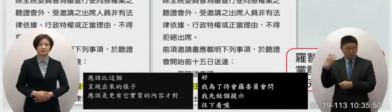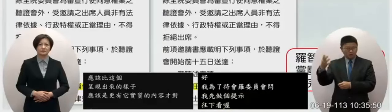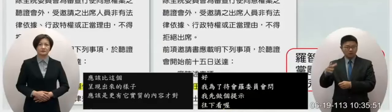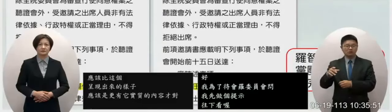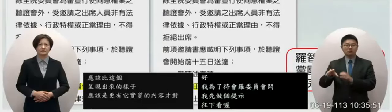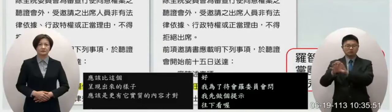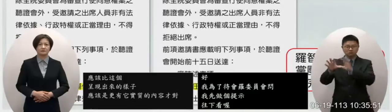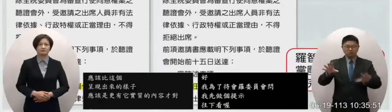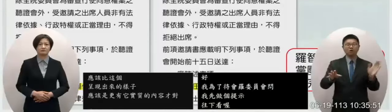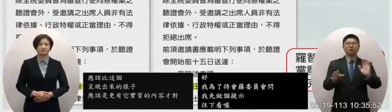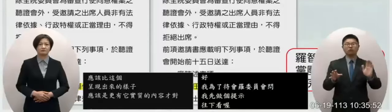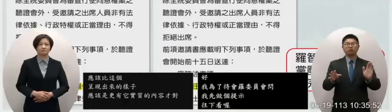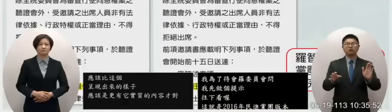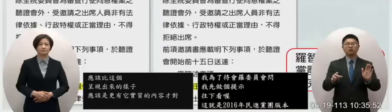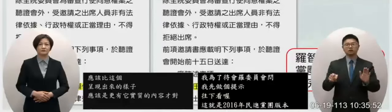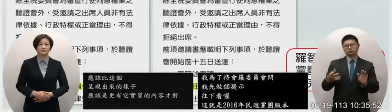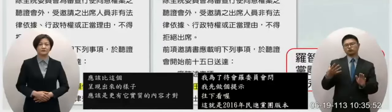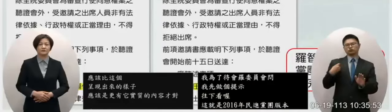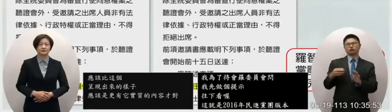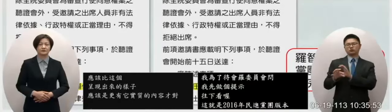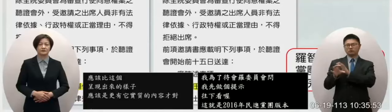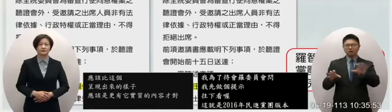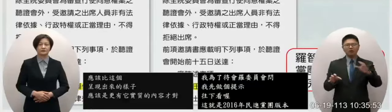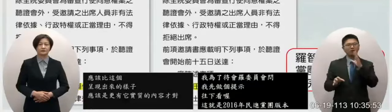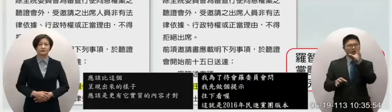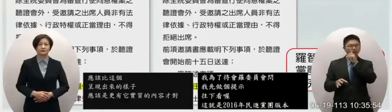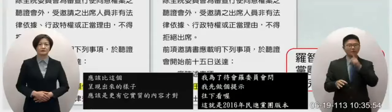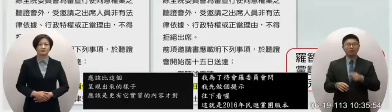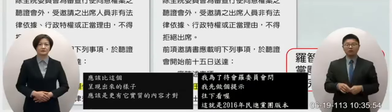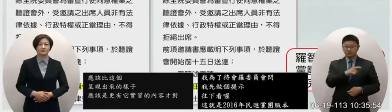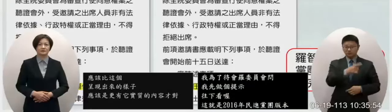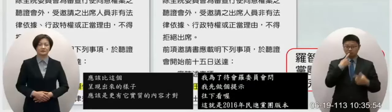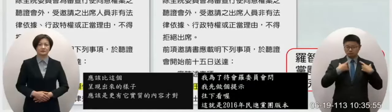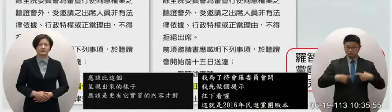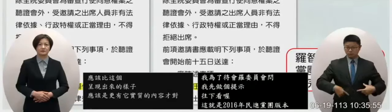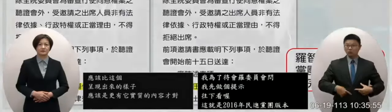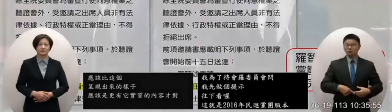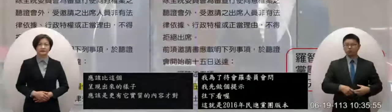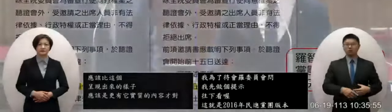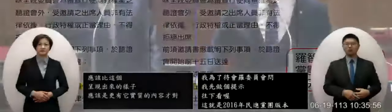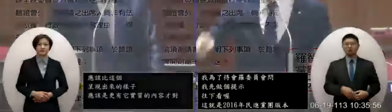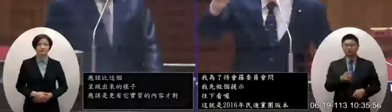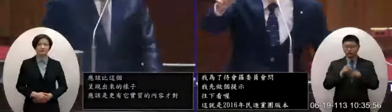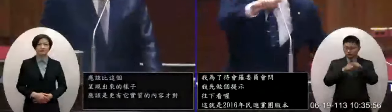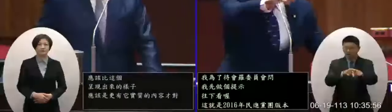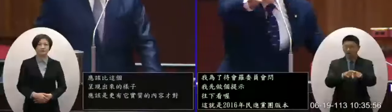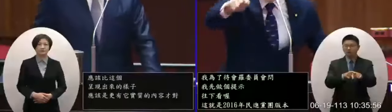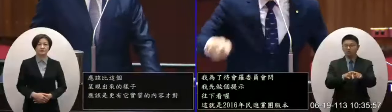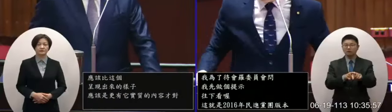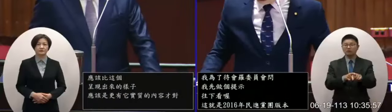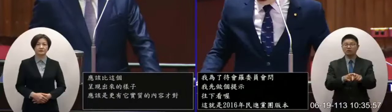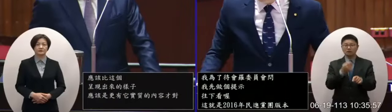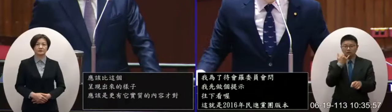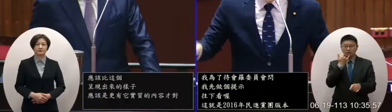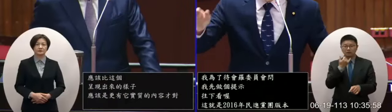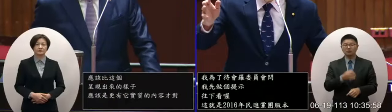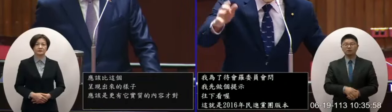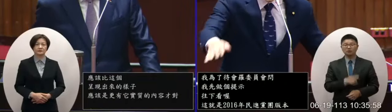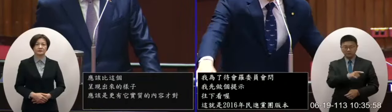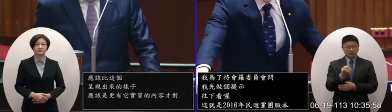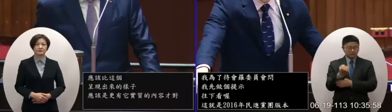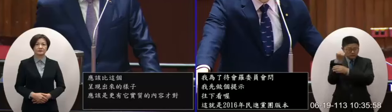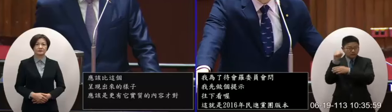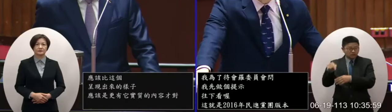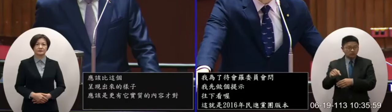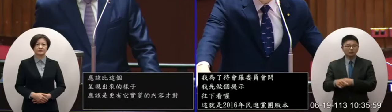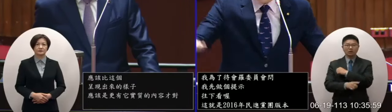抄八年前的版本。但是你要看到他这边有什么，有律师哦，有律师或副主任陪同出席哦，他的版本是支持这个的。您